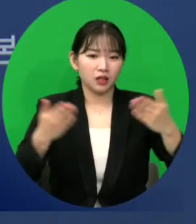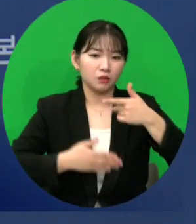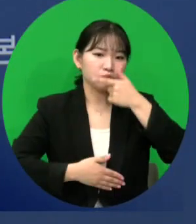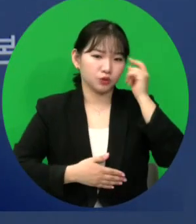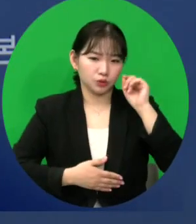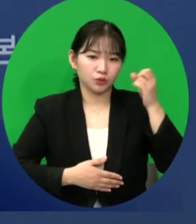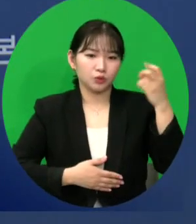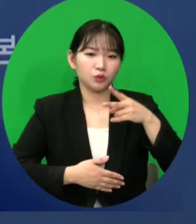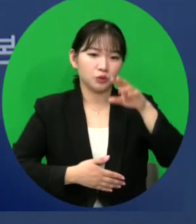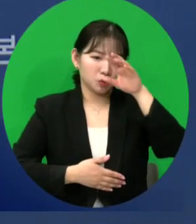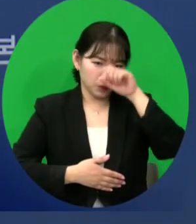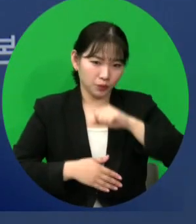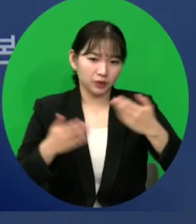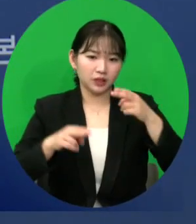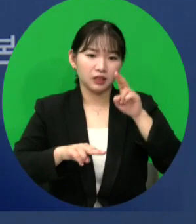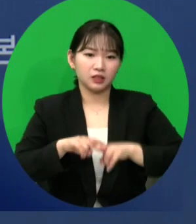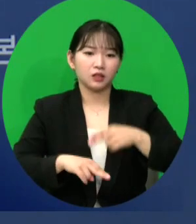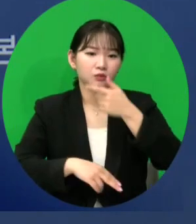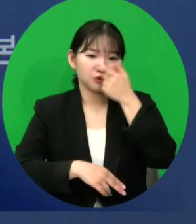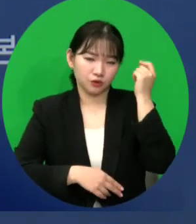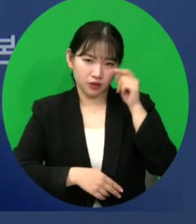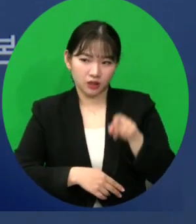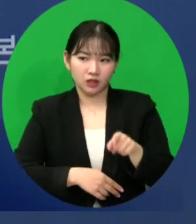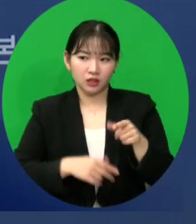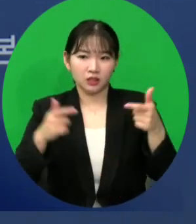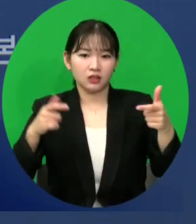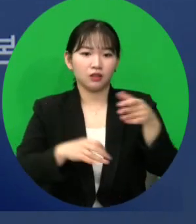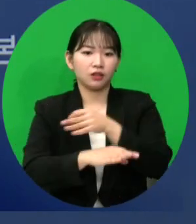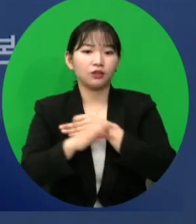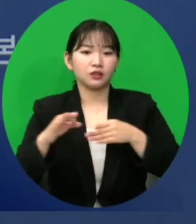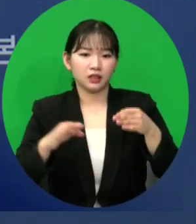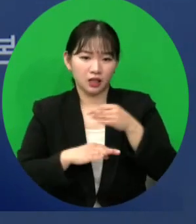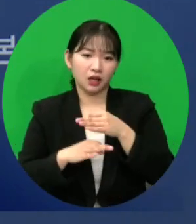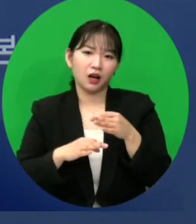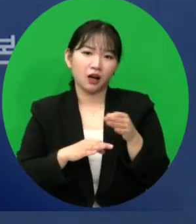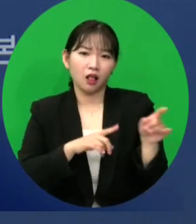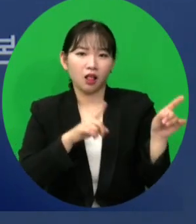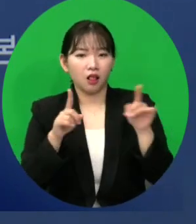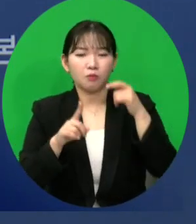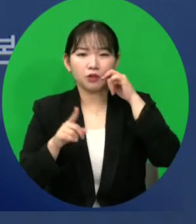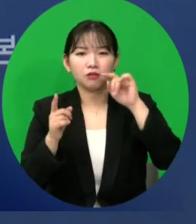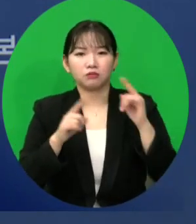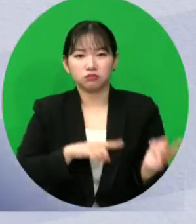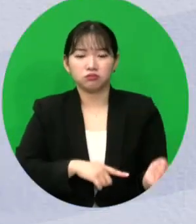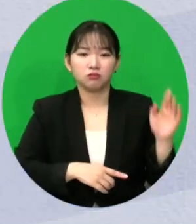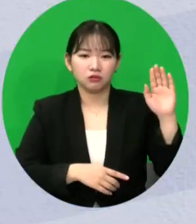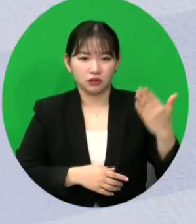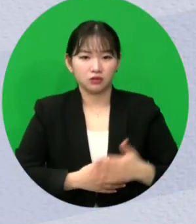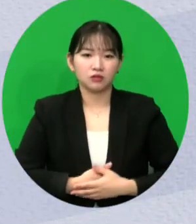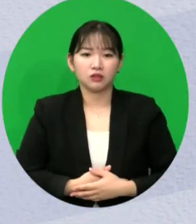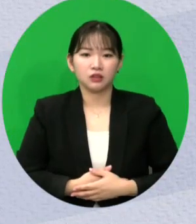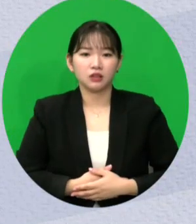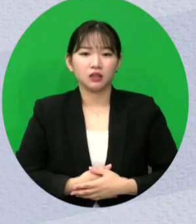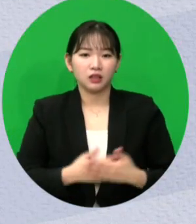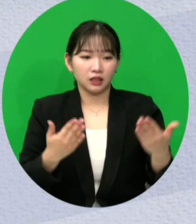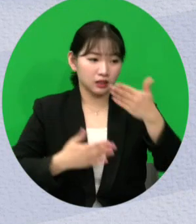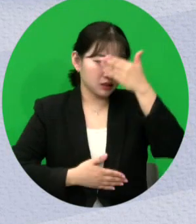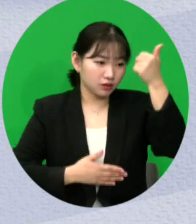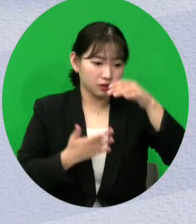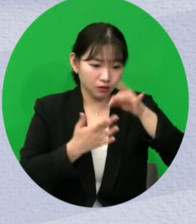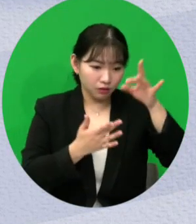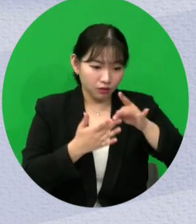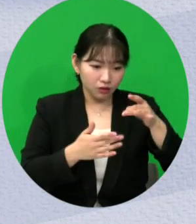부족하고 또 좋은 일자리가 부족한 가운데 지역 경제가 생기를 잃어가기 때문에 낮은 청년